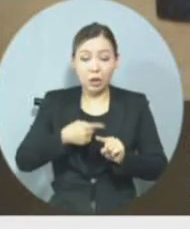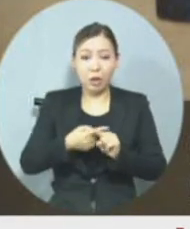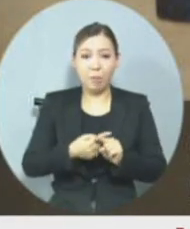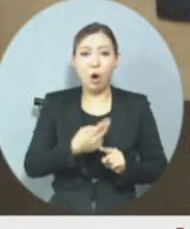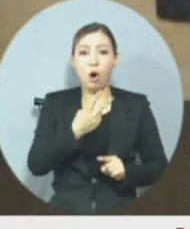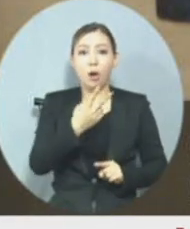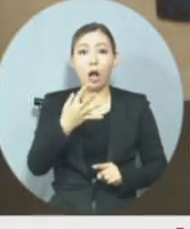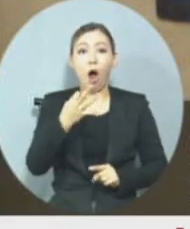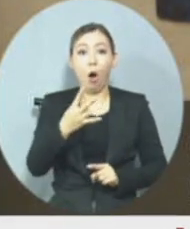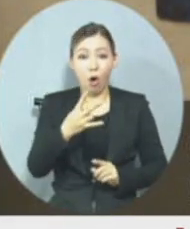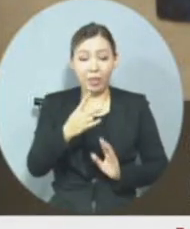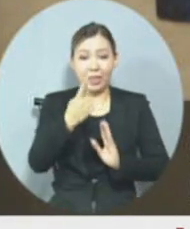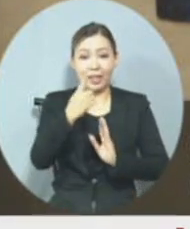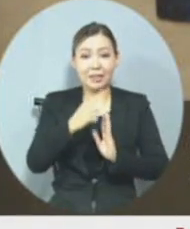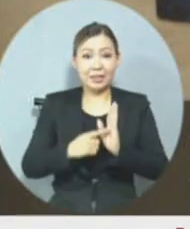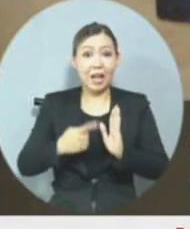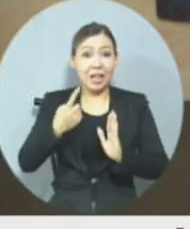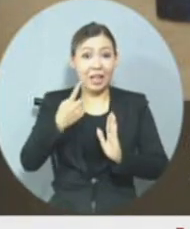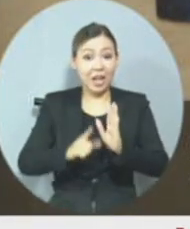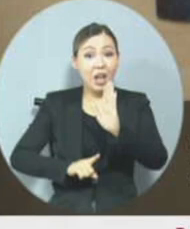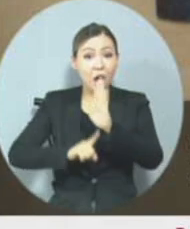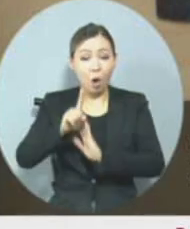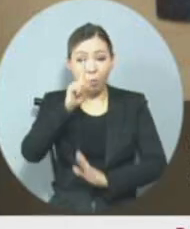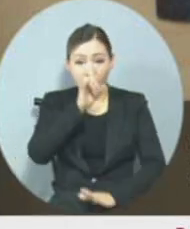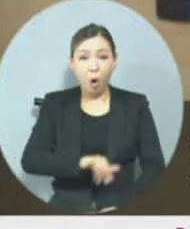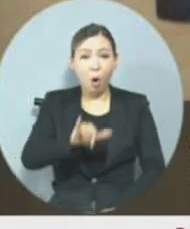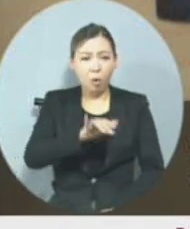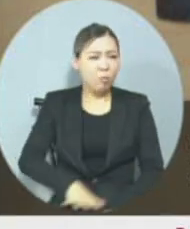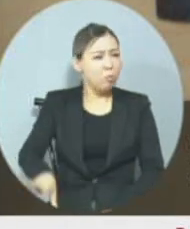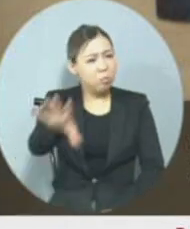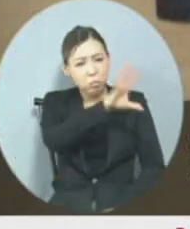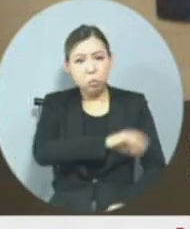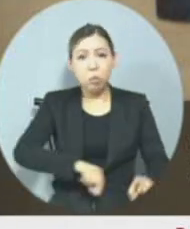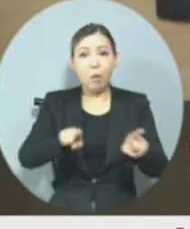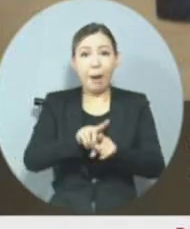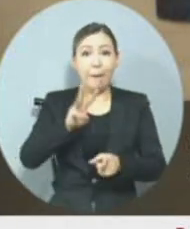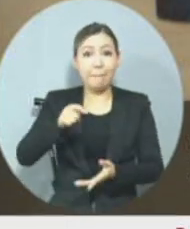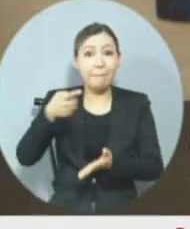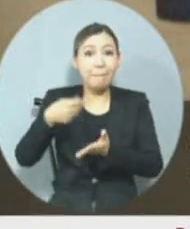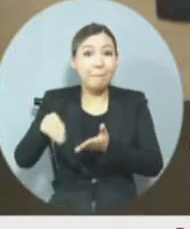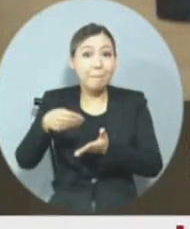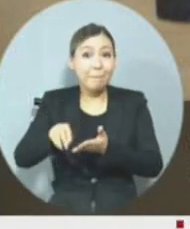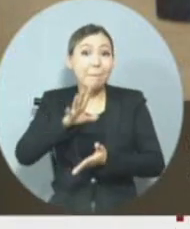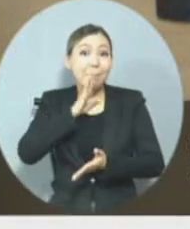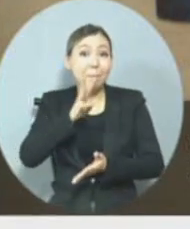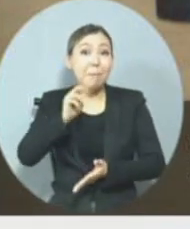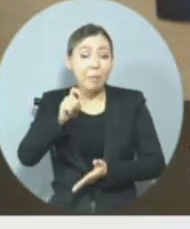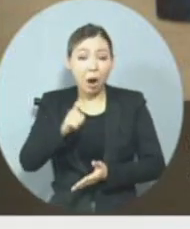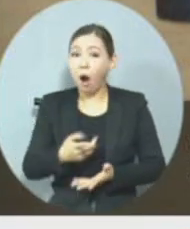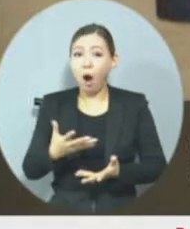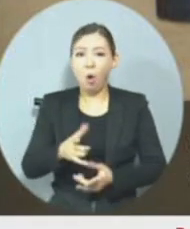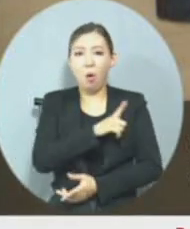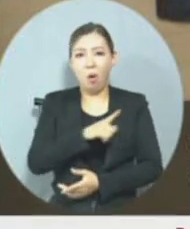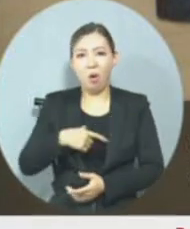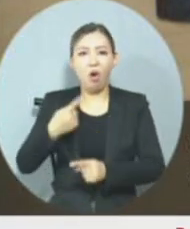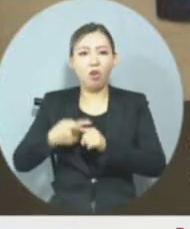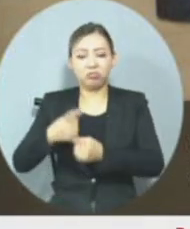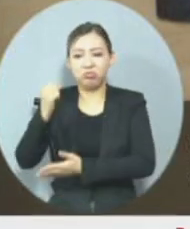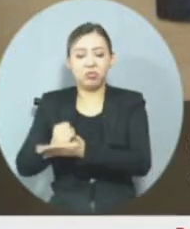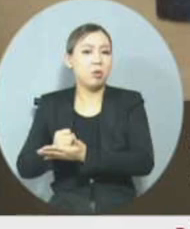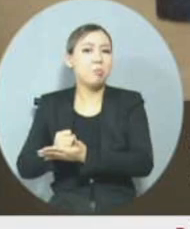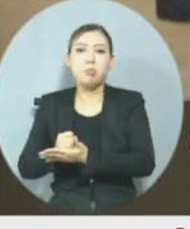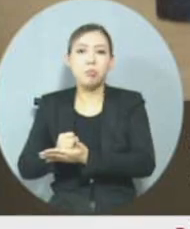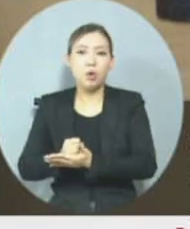1-ээс Монгол улс тэр чигээрээ одоо нийтийн хэрэгцээнд худалдаалагдах мах махан бүтээгдэхүүн байна. Үйлдвэрийн аргаар